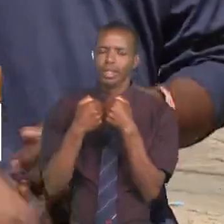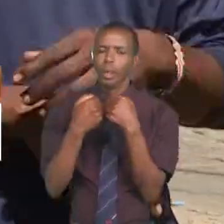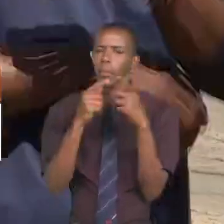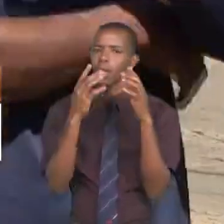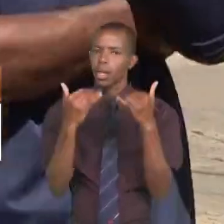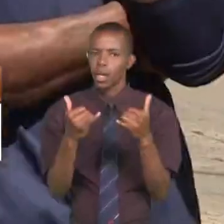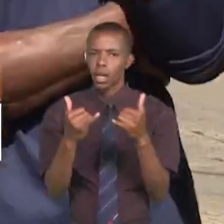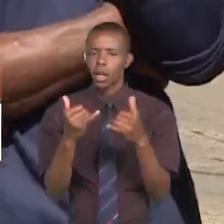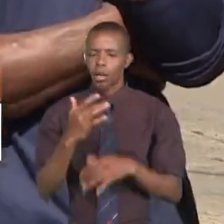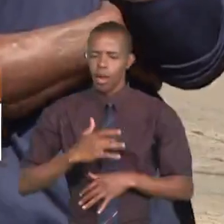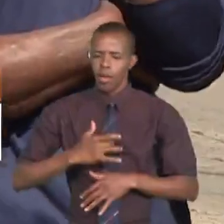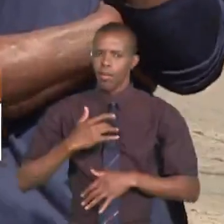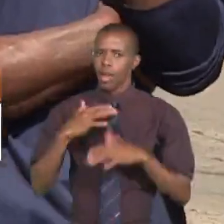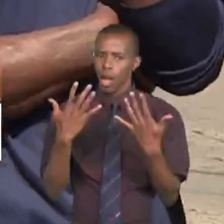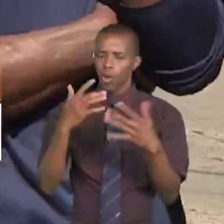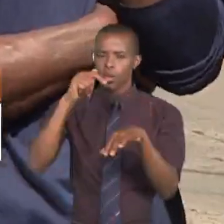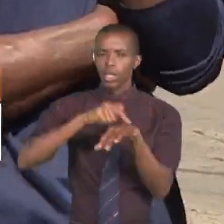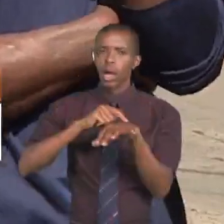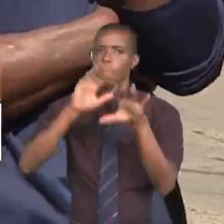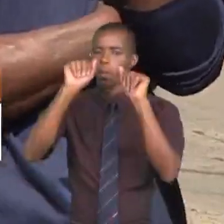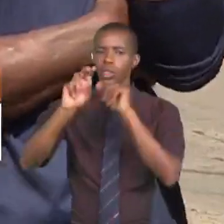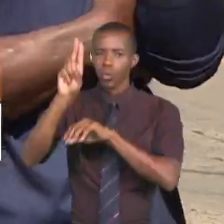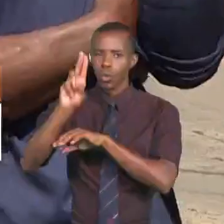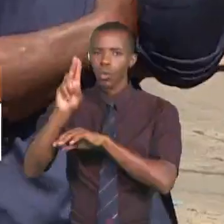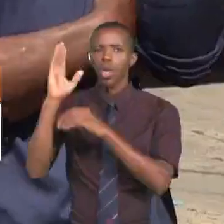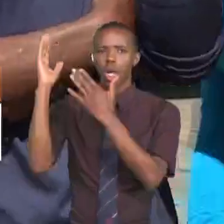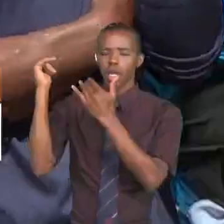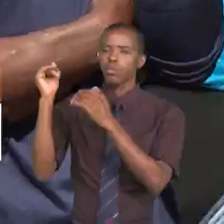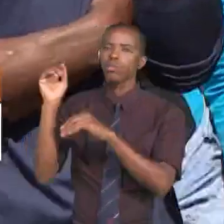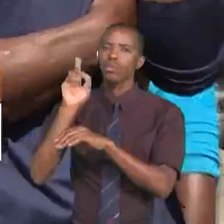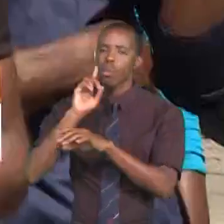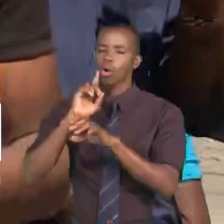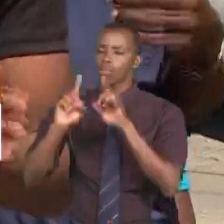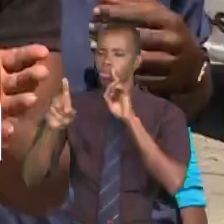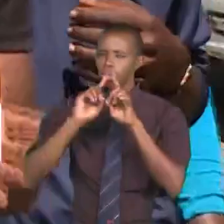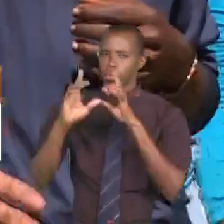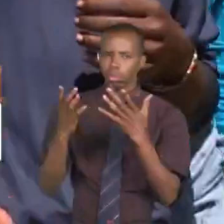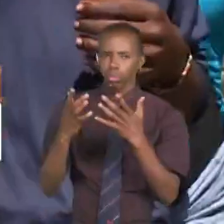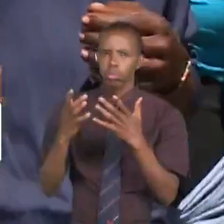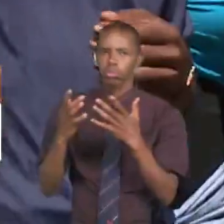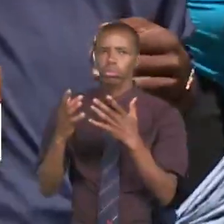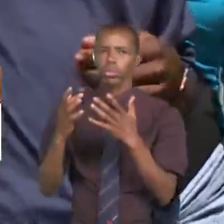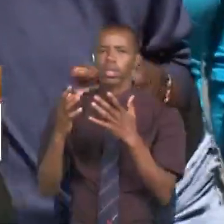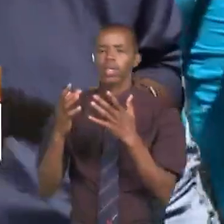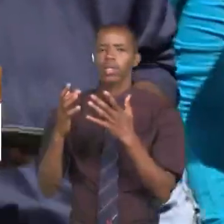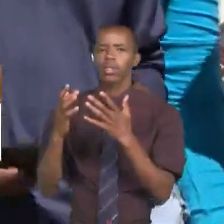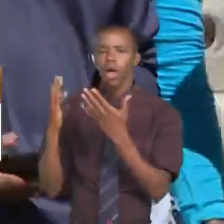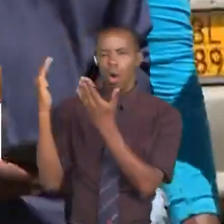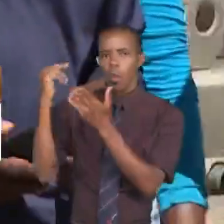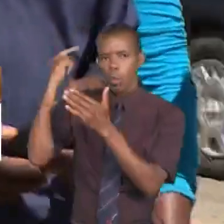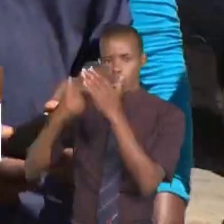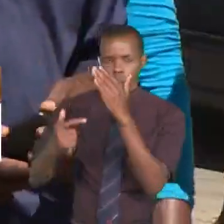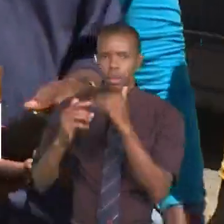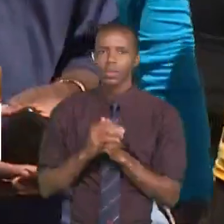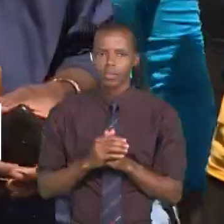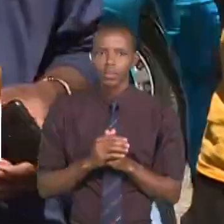sasa wanahisi vipi wakati ambapo Rais Uhuru Kenyatta anatajiwa kuzungumza hapo kesho? Je, wanatazamia Rais Uhuru Kenyatta aweze